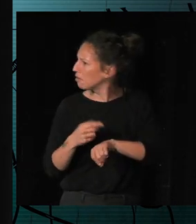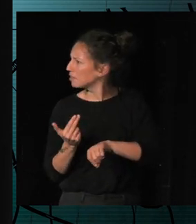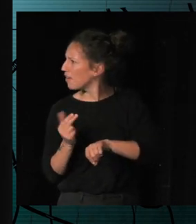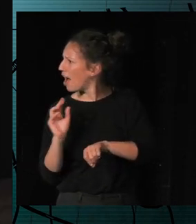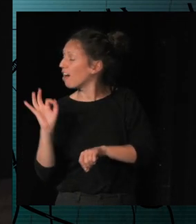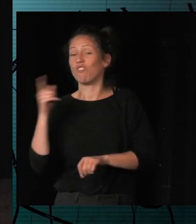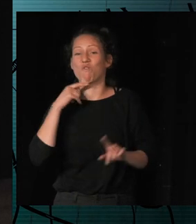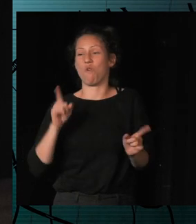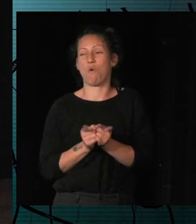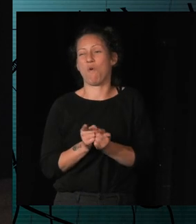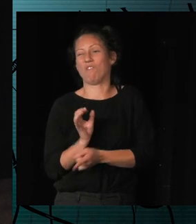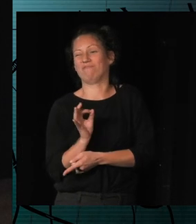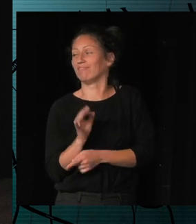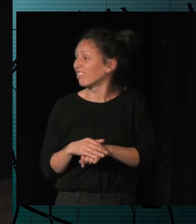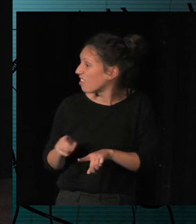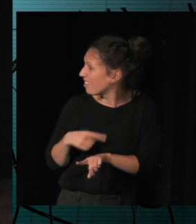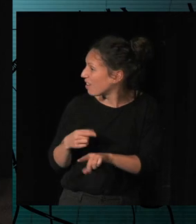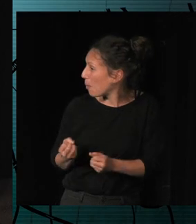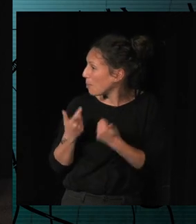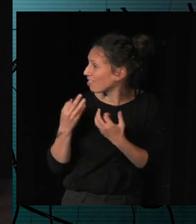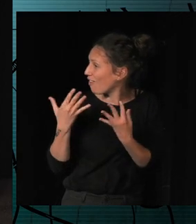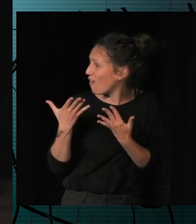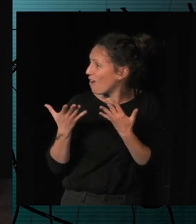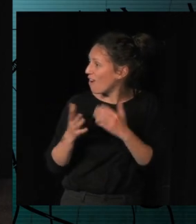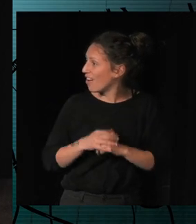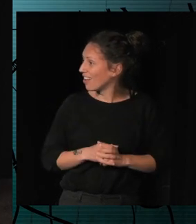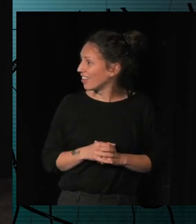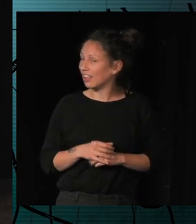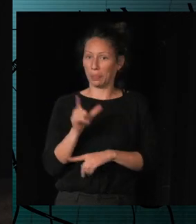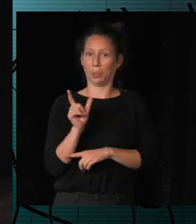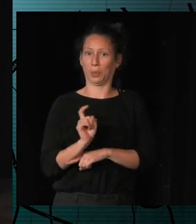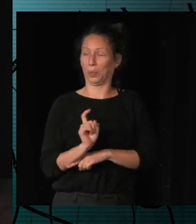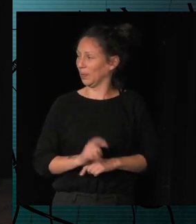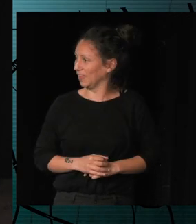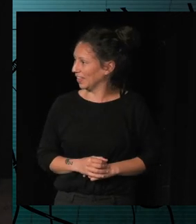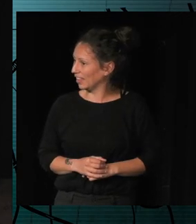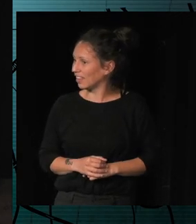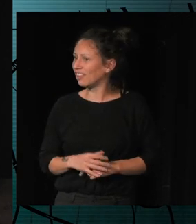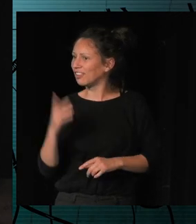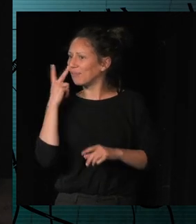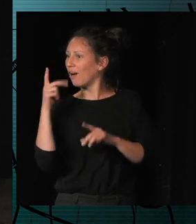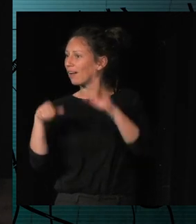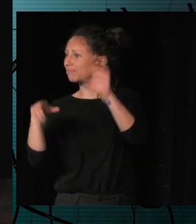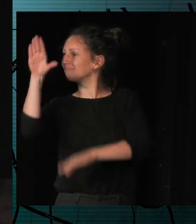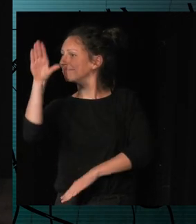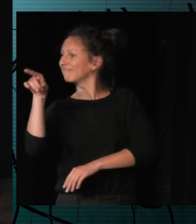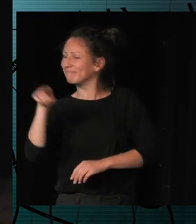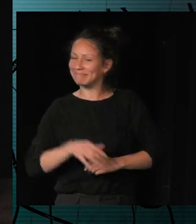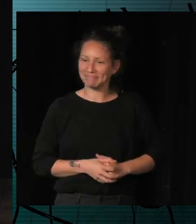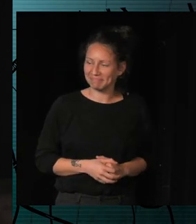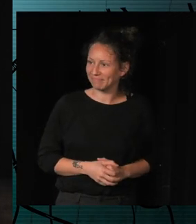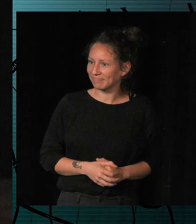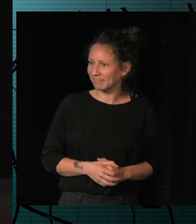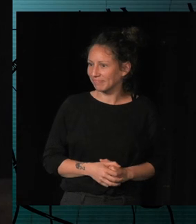déjà ouais combien de temps on a 20 second il y a déjà une main qui se lève ah bah il y en